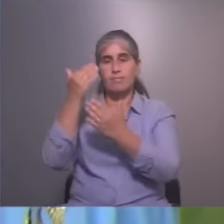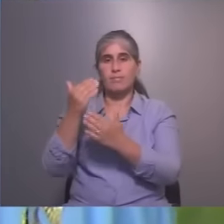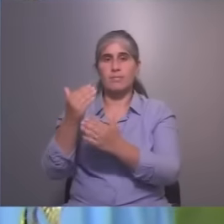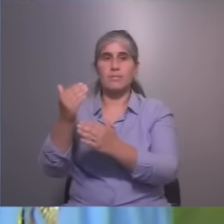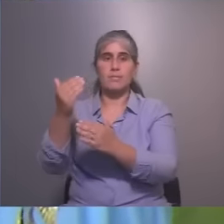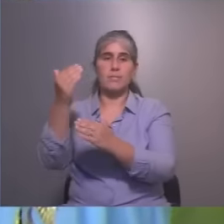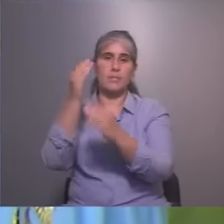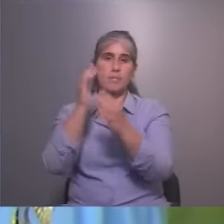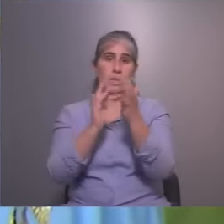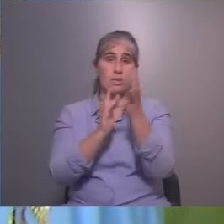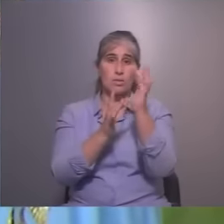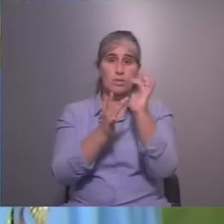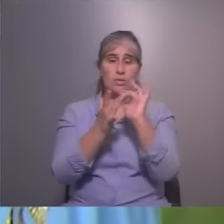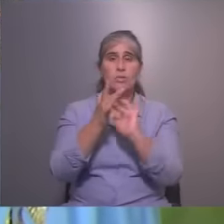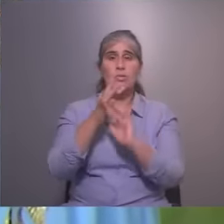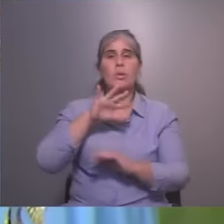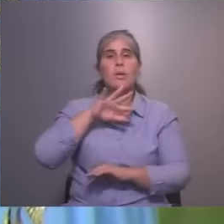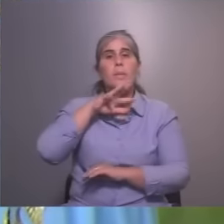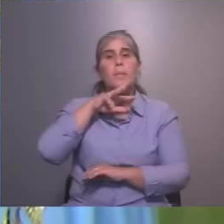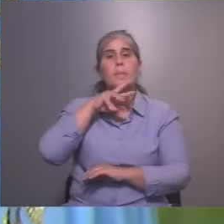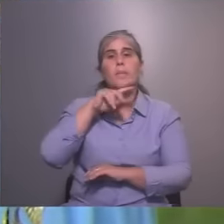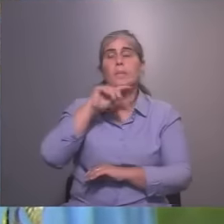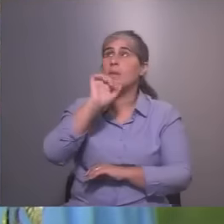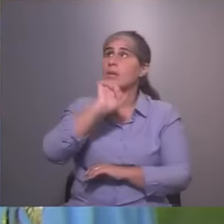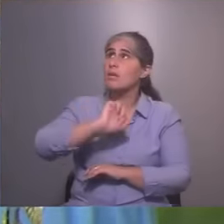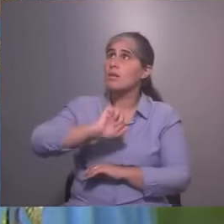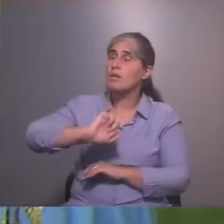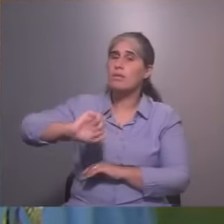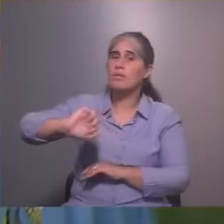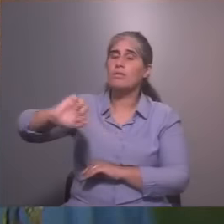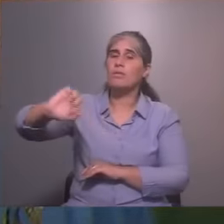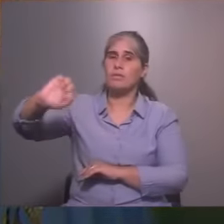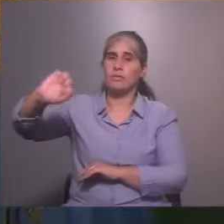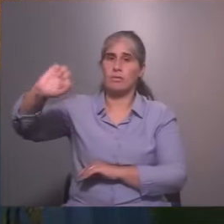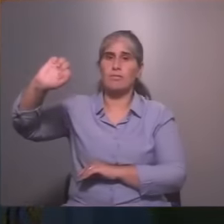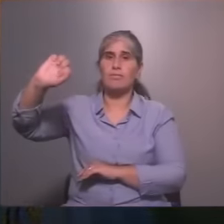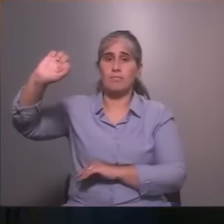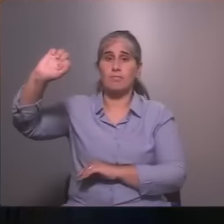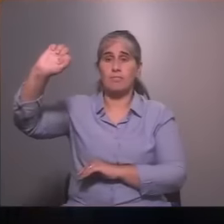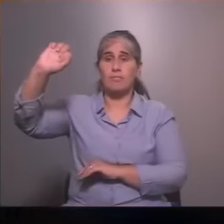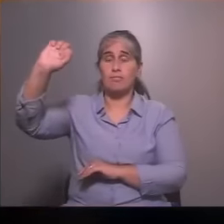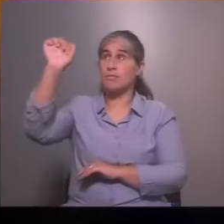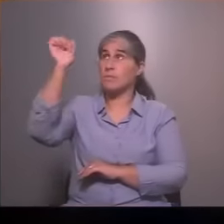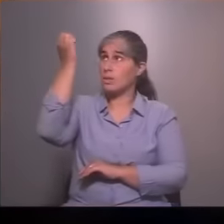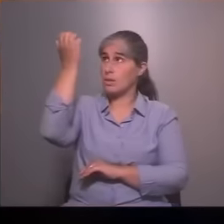Thank you.